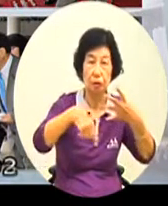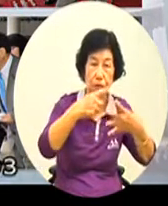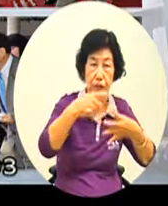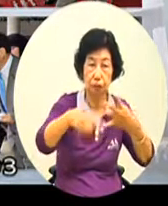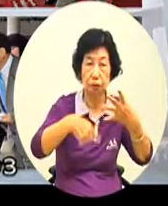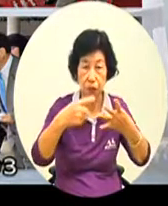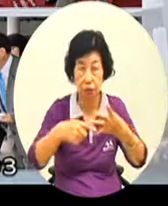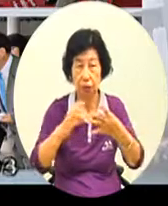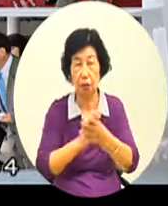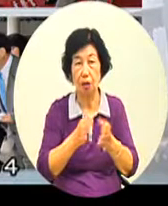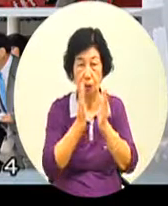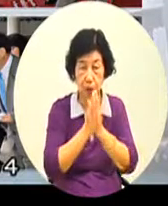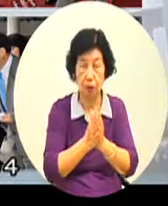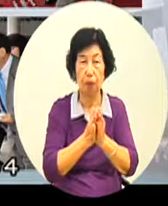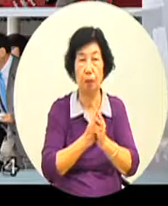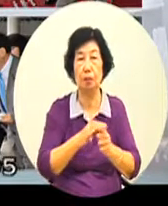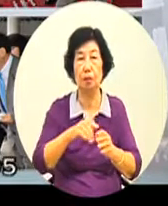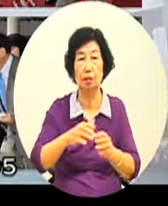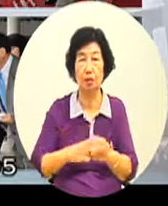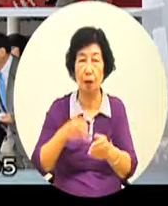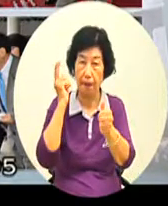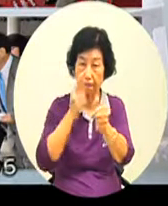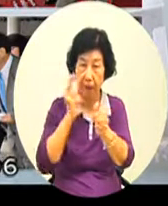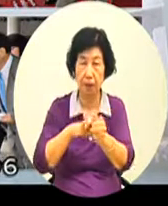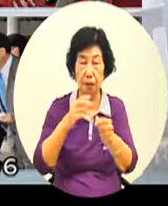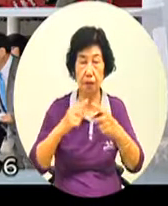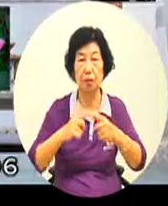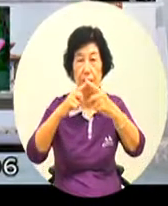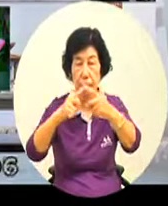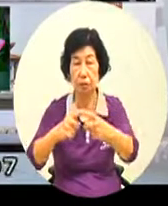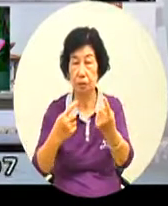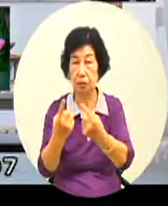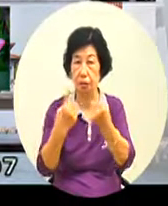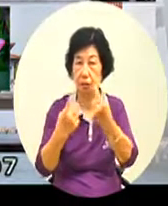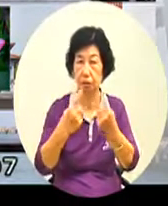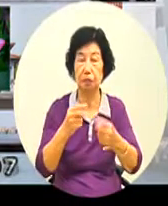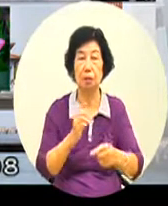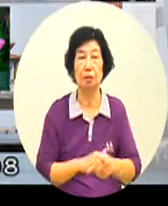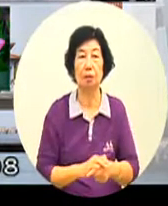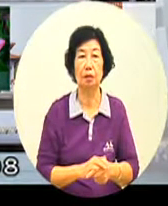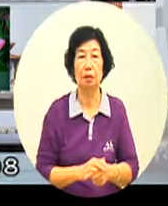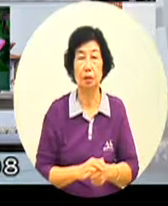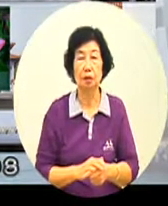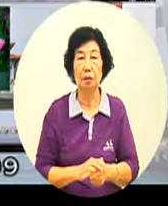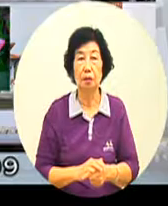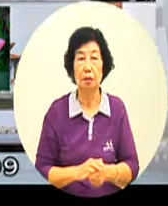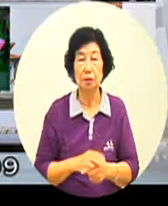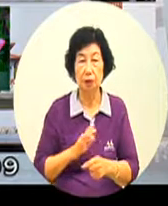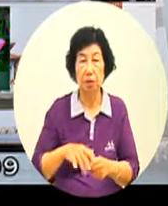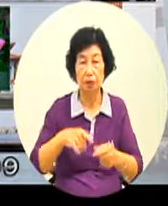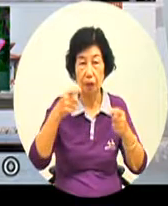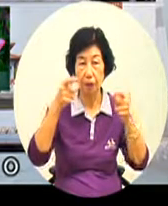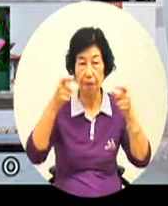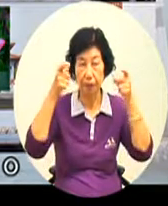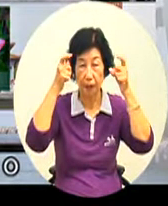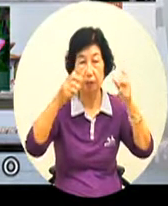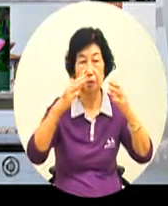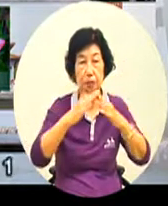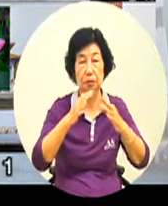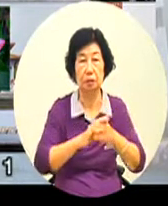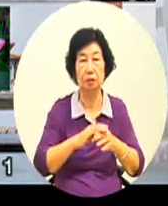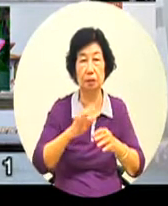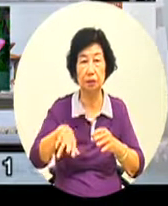典，由军政单位派员参加。中龄池方面，本市军人中龄池分别于燕